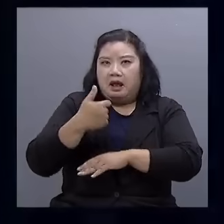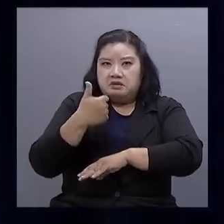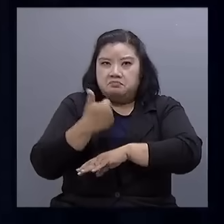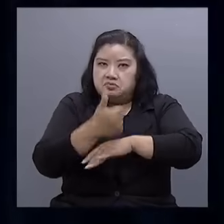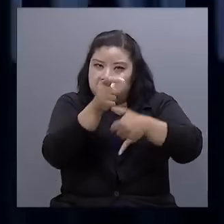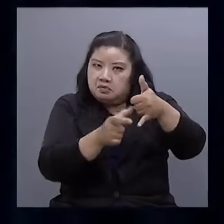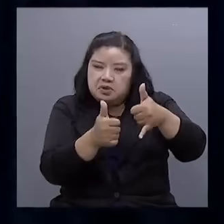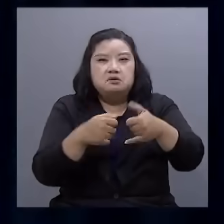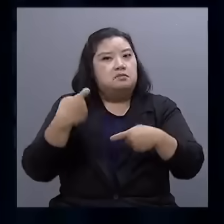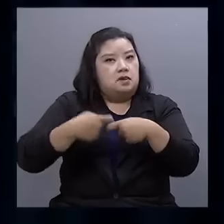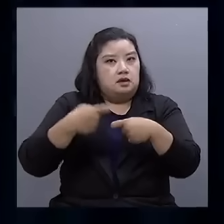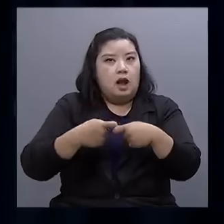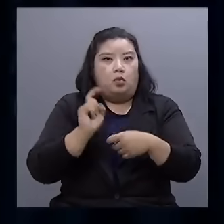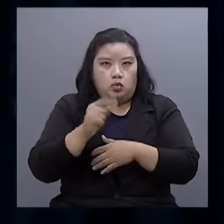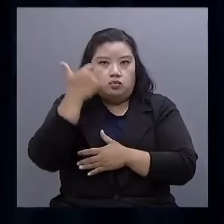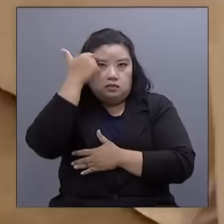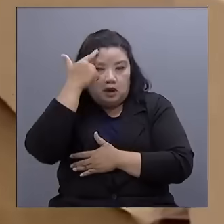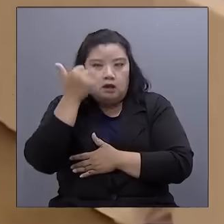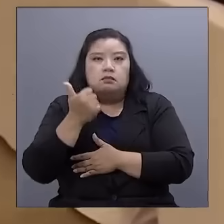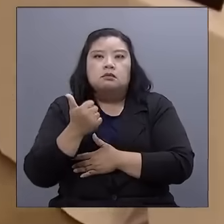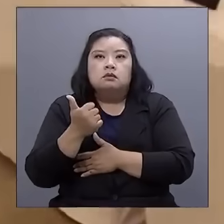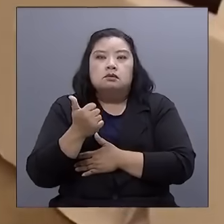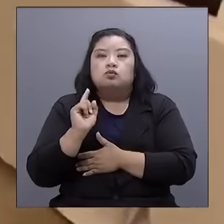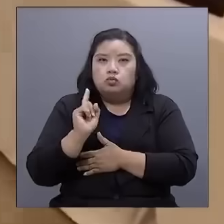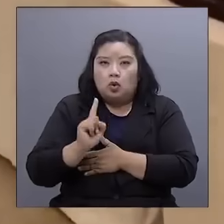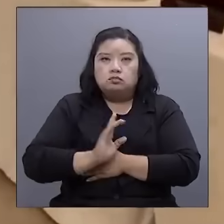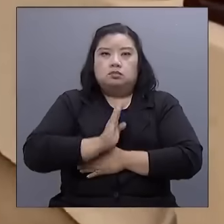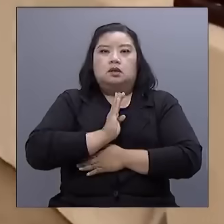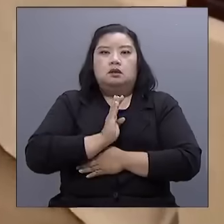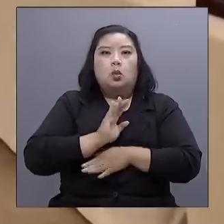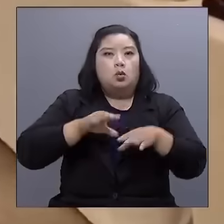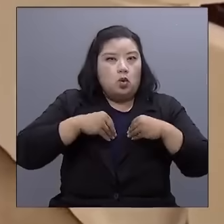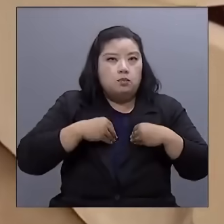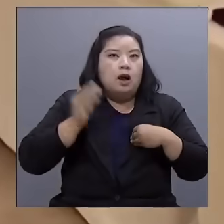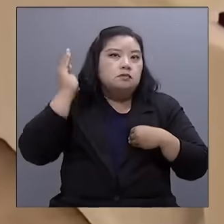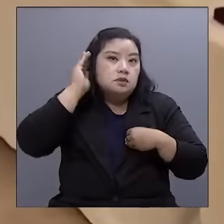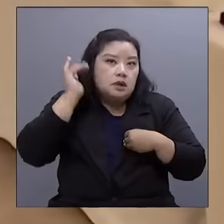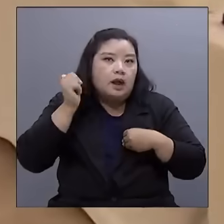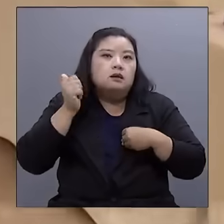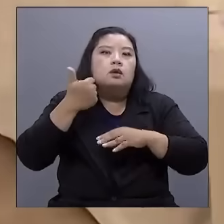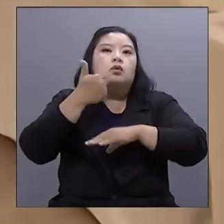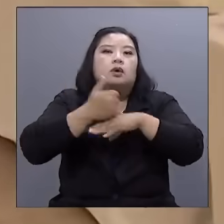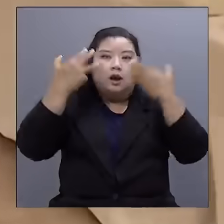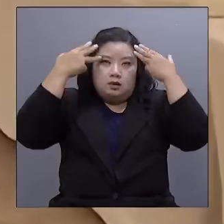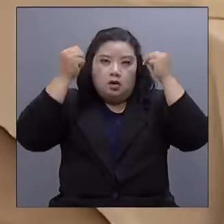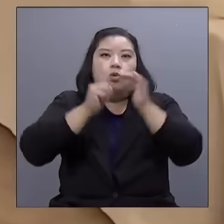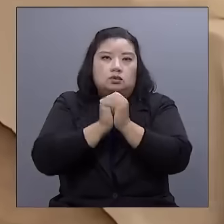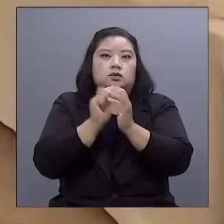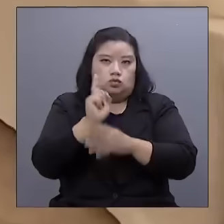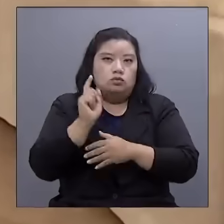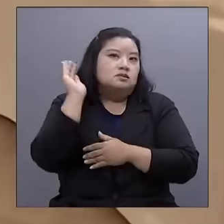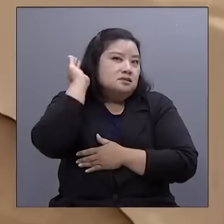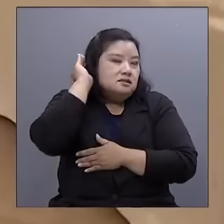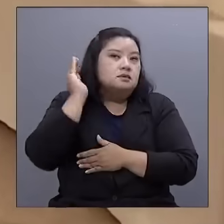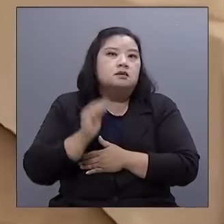และต้องเป็นคนที่มีความสามารถด้วยต้องได้รับการยอมรับและเชื่อใจจากผู้นำจีนนะคะที่การปล่อยให้